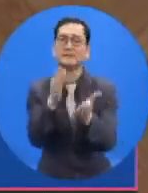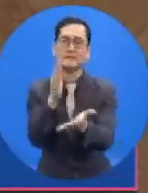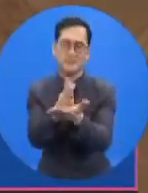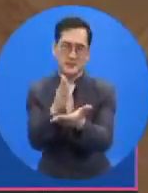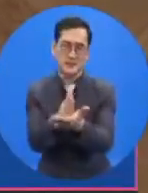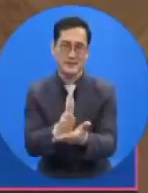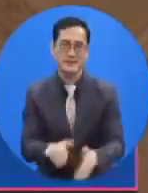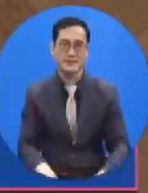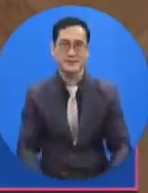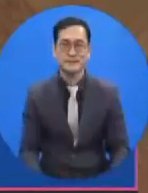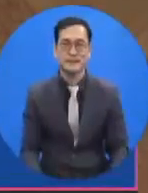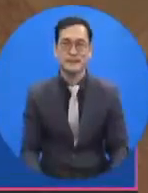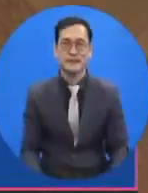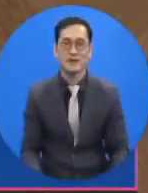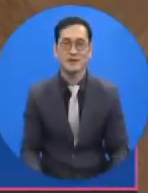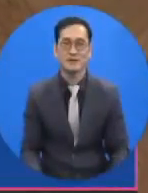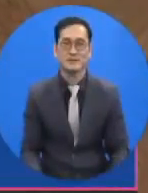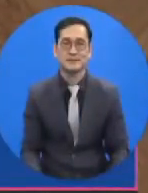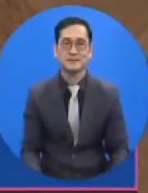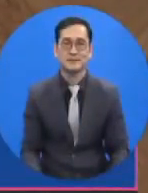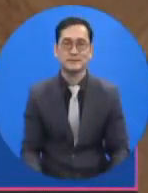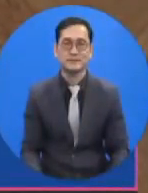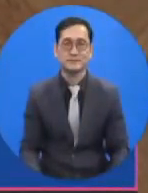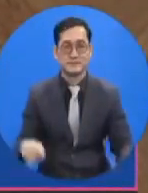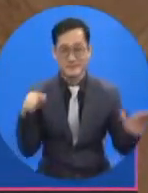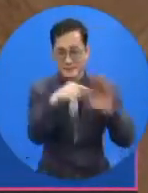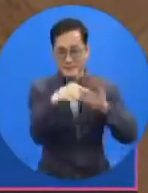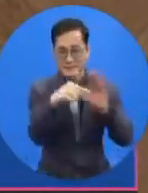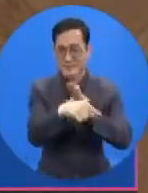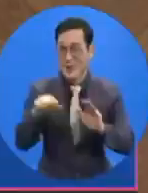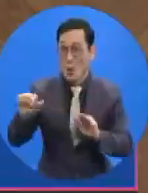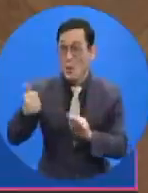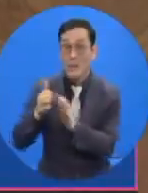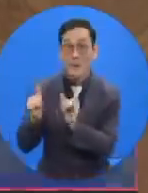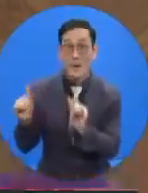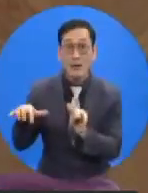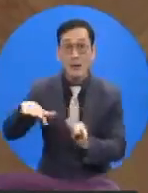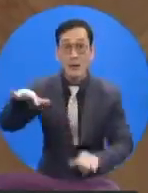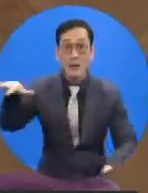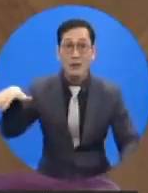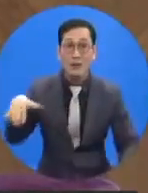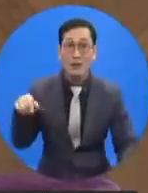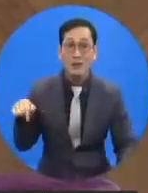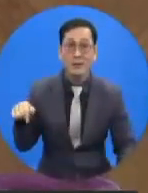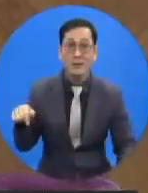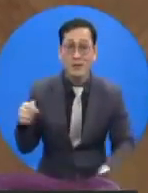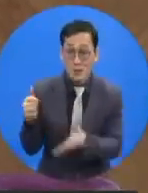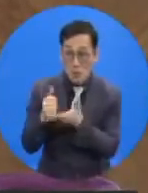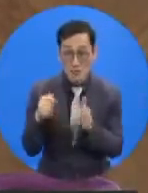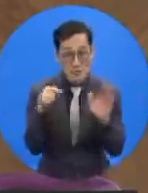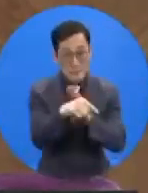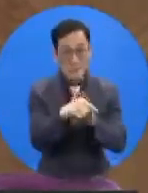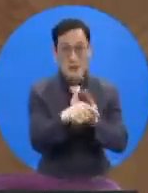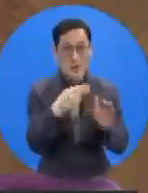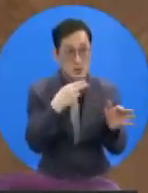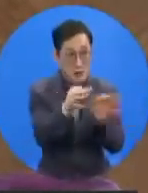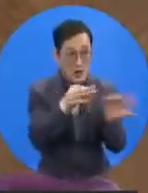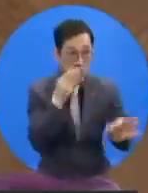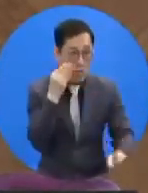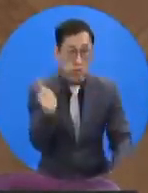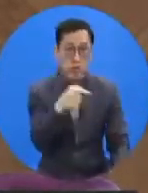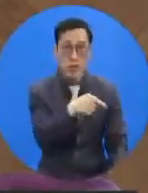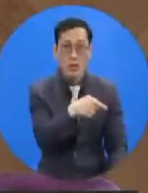네. 저는 이 시기에 500여 명 저런 성업을 했다고 하는 그런 기관, 업소가 있었다고 하는 사실에 대해서 충격을 받고